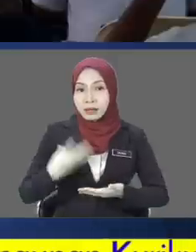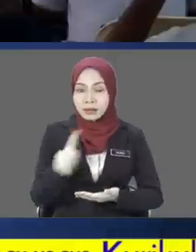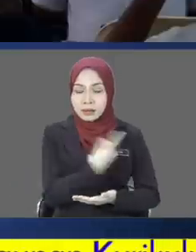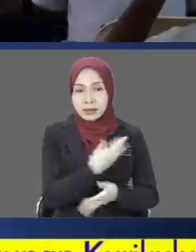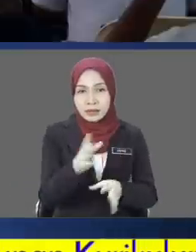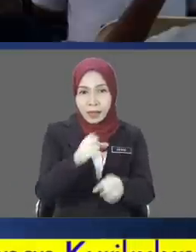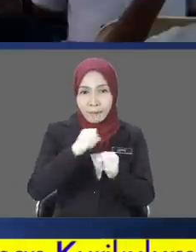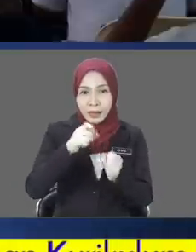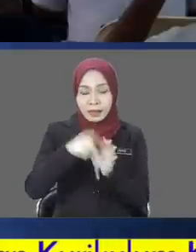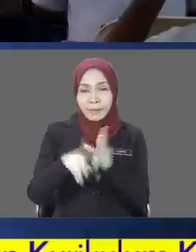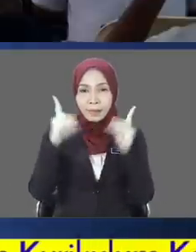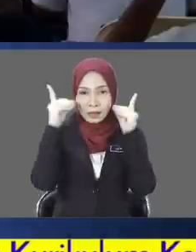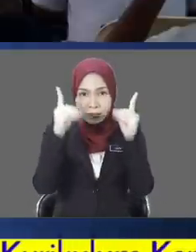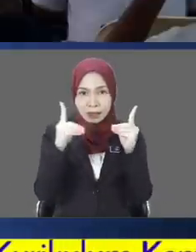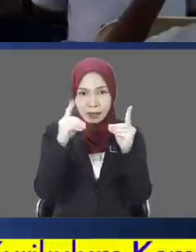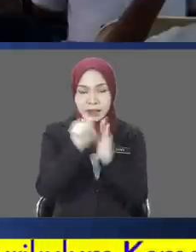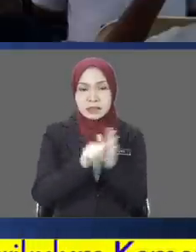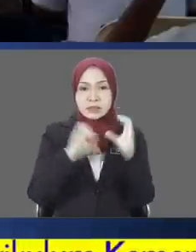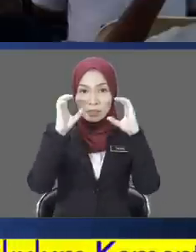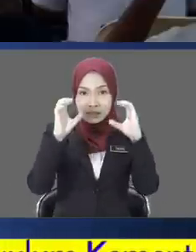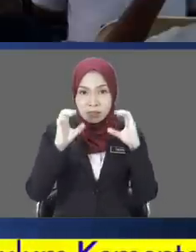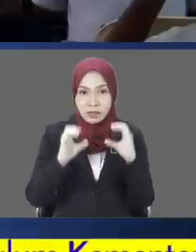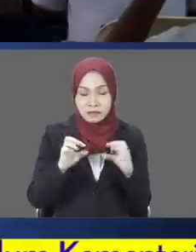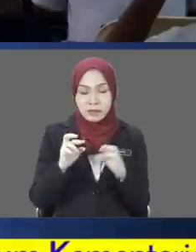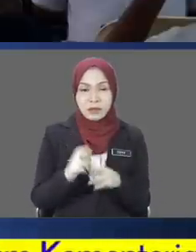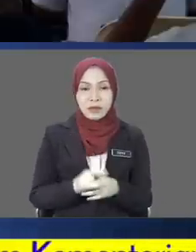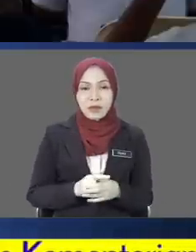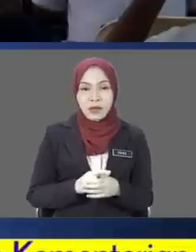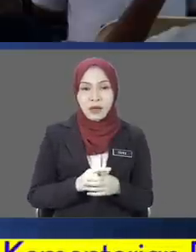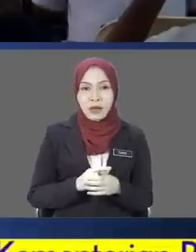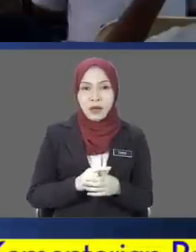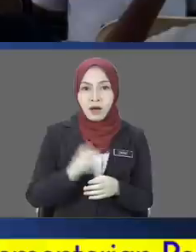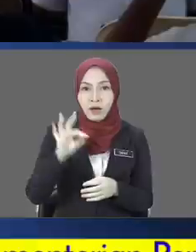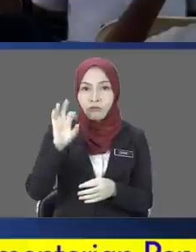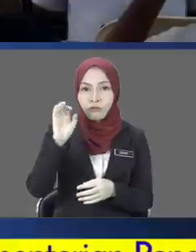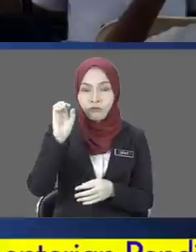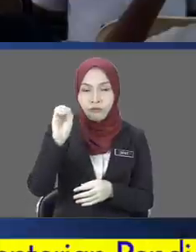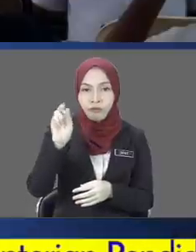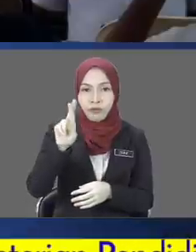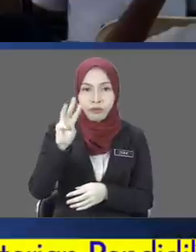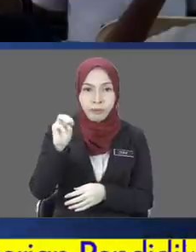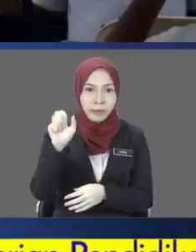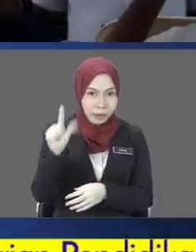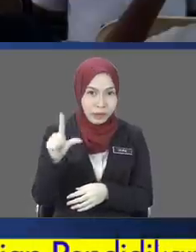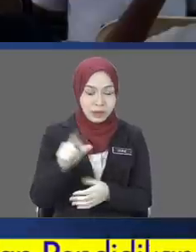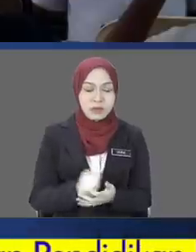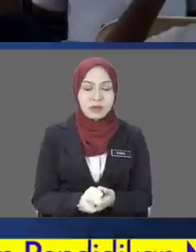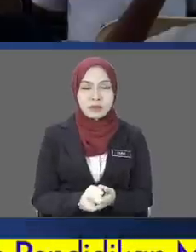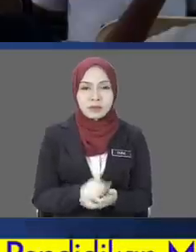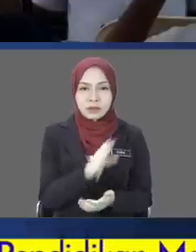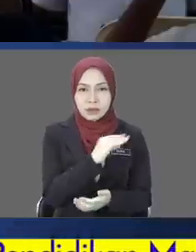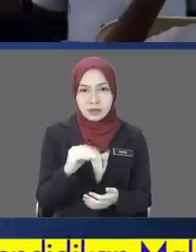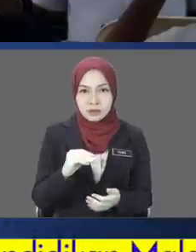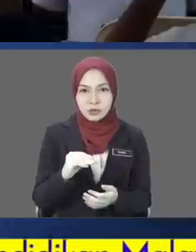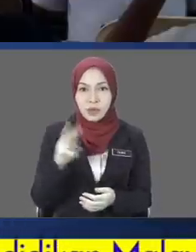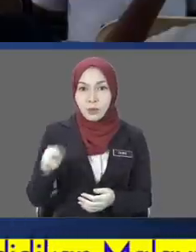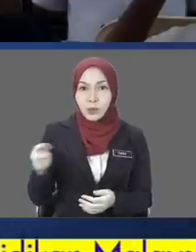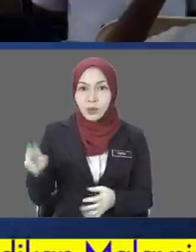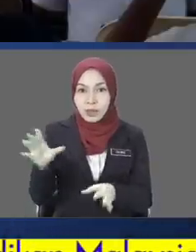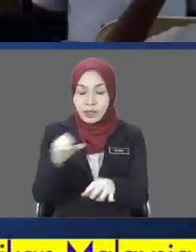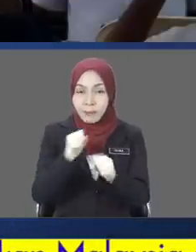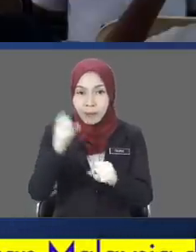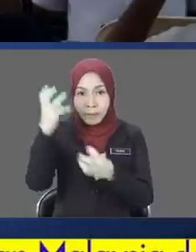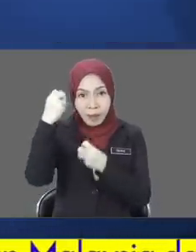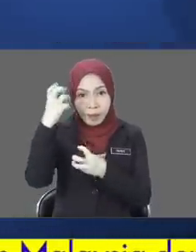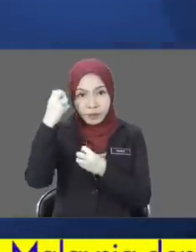manakala guru-guru kita pula adalah sumber rujukan utama kepada murid-murid kita bagi pemerolehan maklumat yang shahih